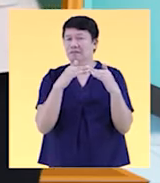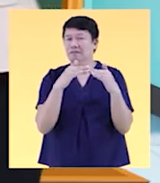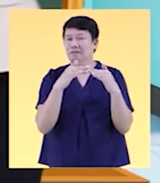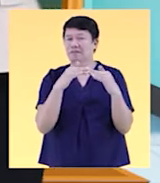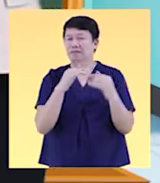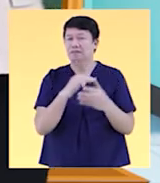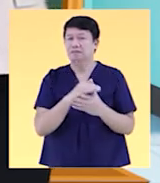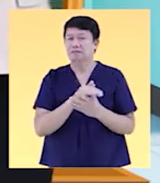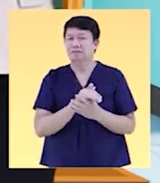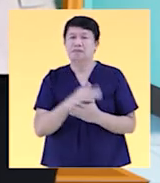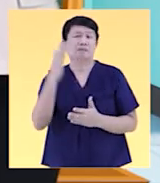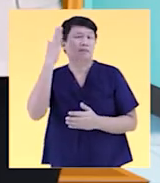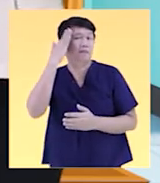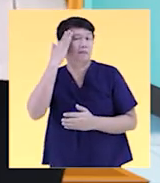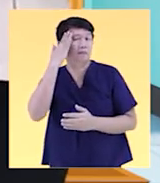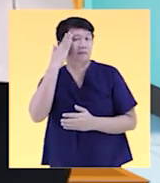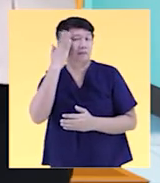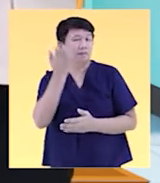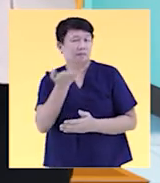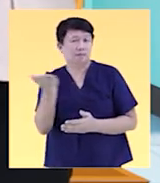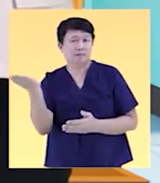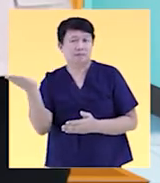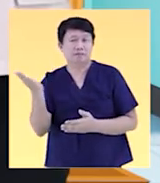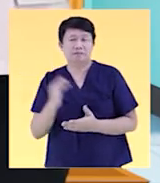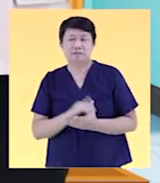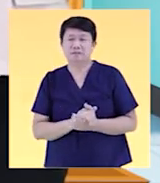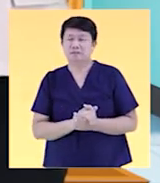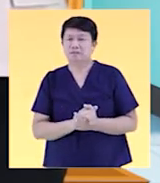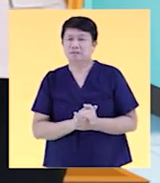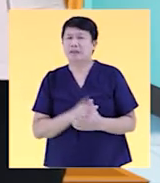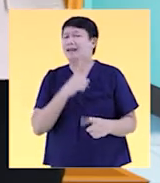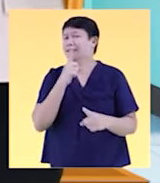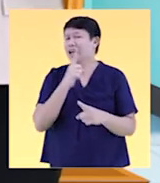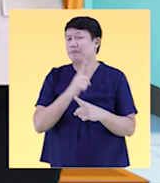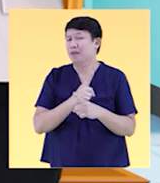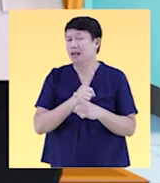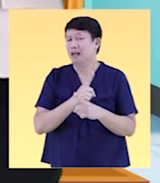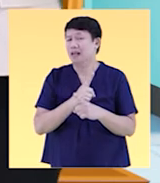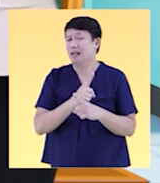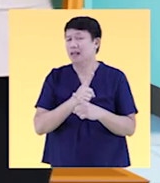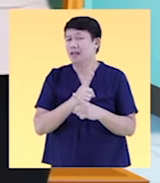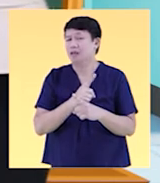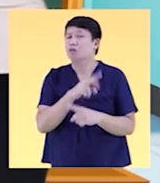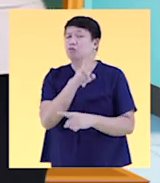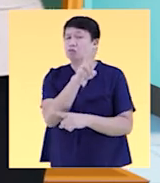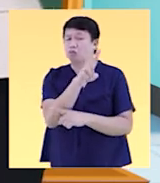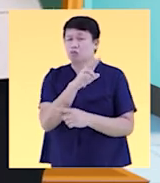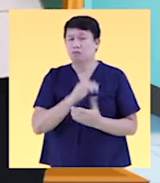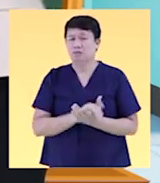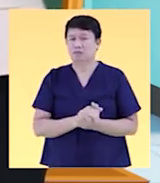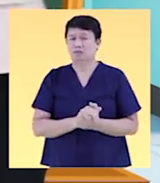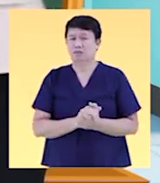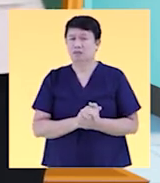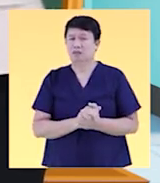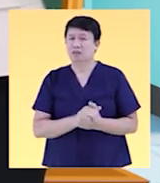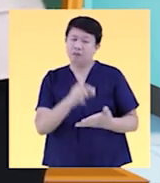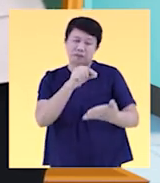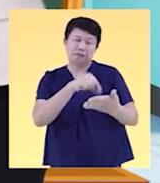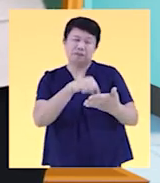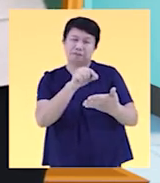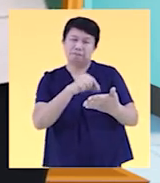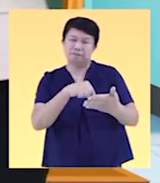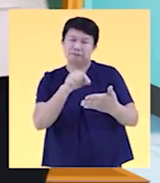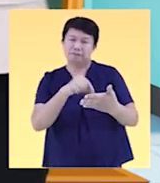to, alam mo ba? Tama na naman! 2.